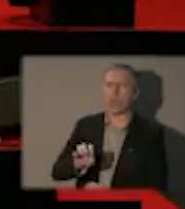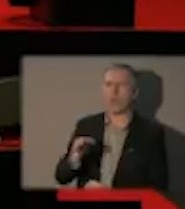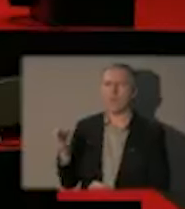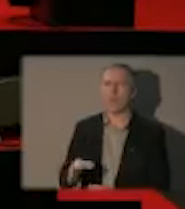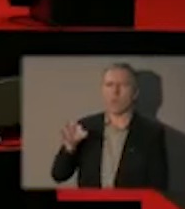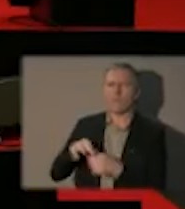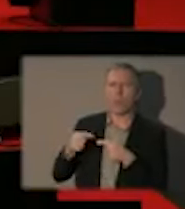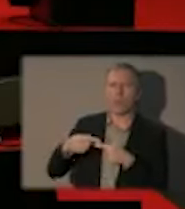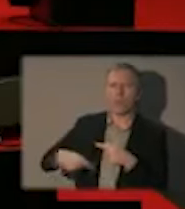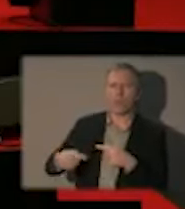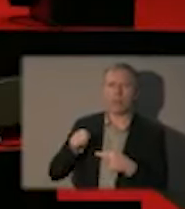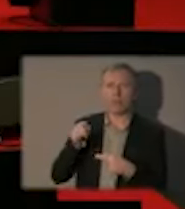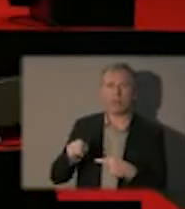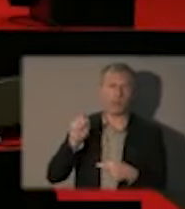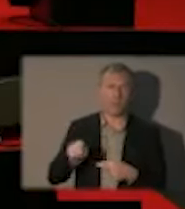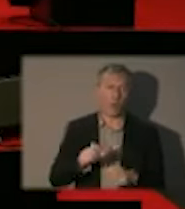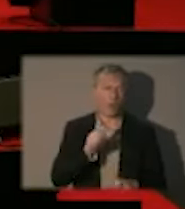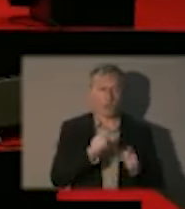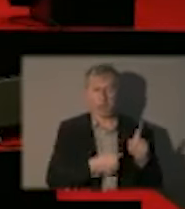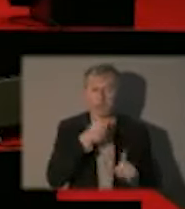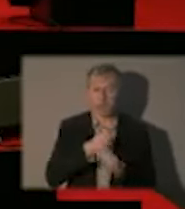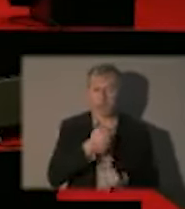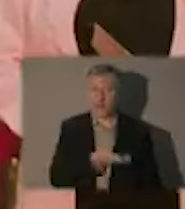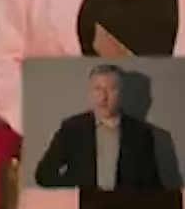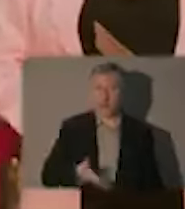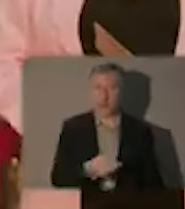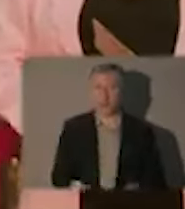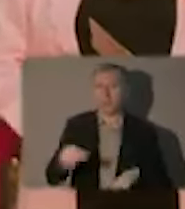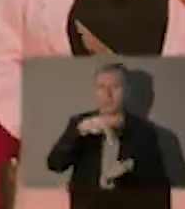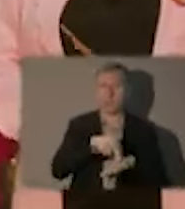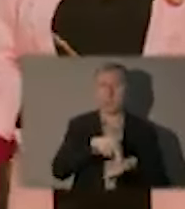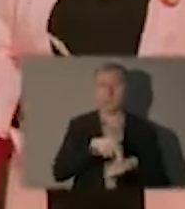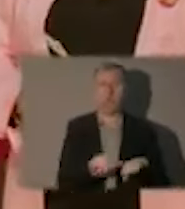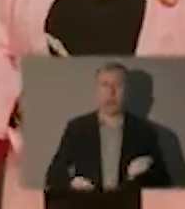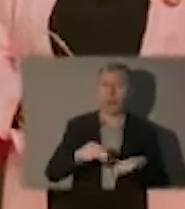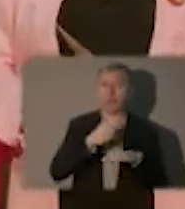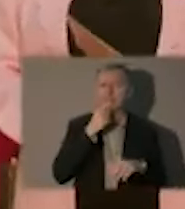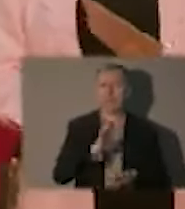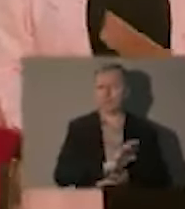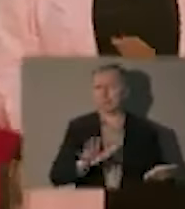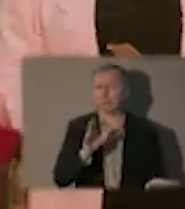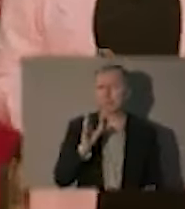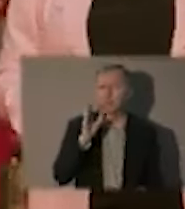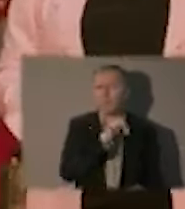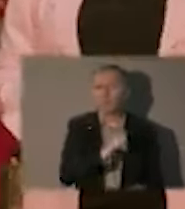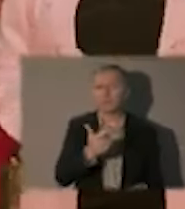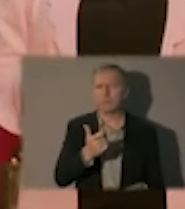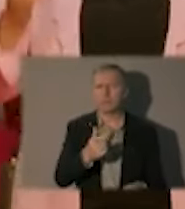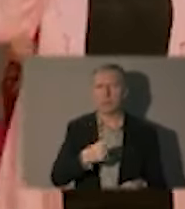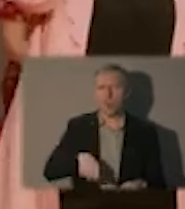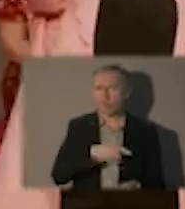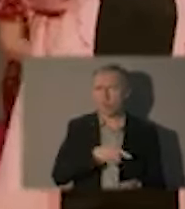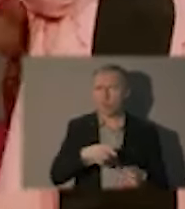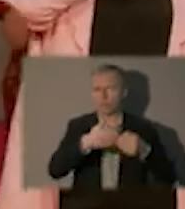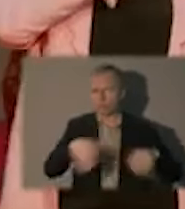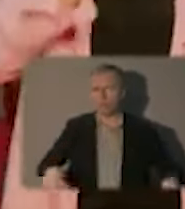40% des suffrages, alors il faut que des militantes et des militants comme nous se lèvent et disent « ça n'est pas possible, nos passaranes, nous